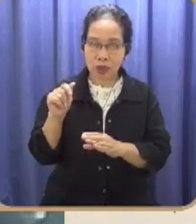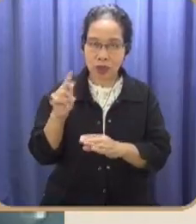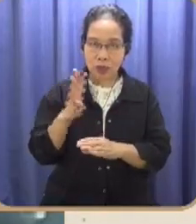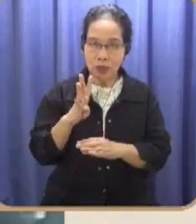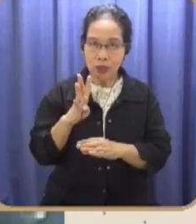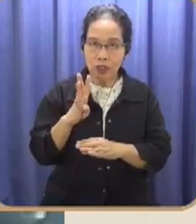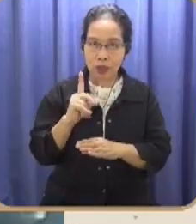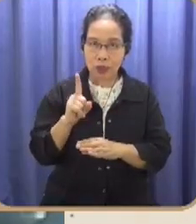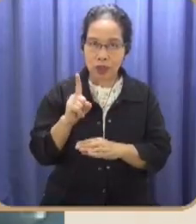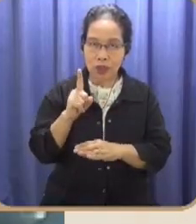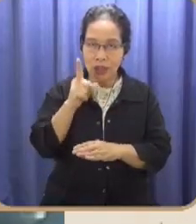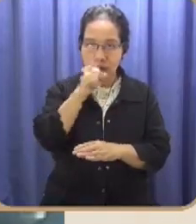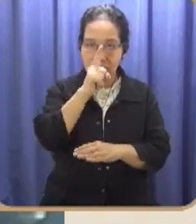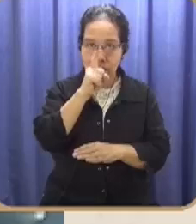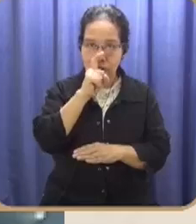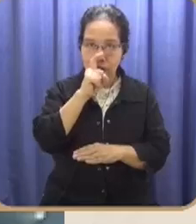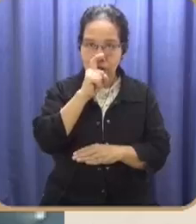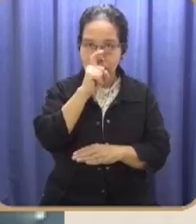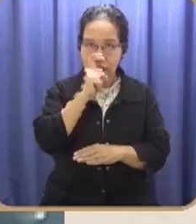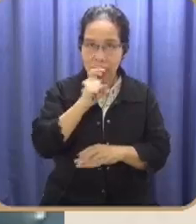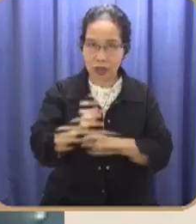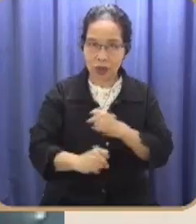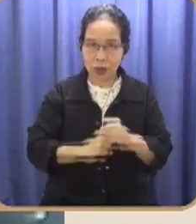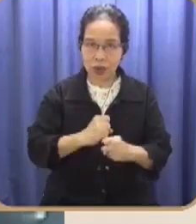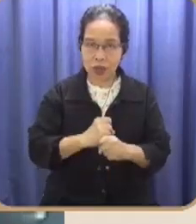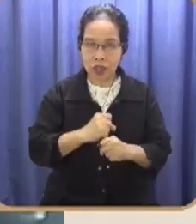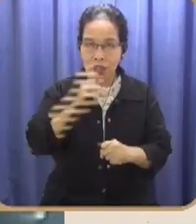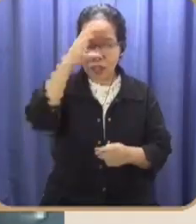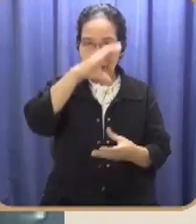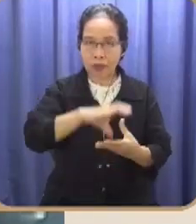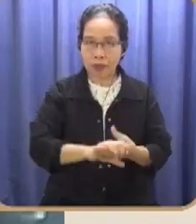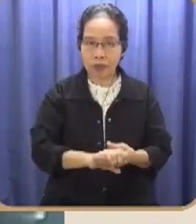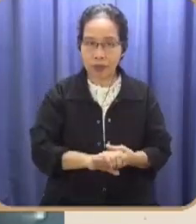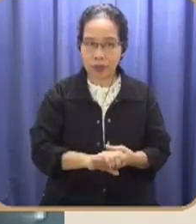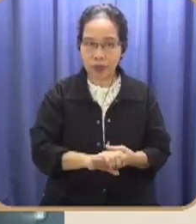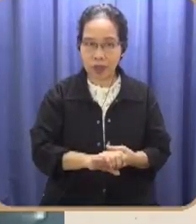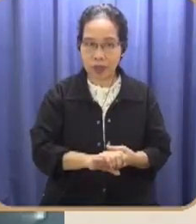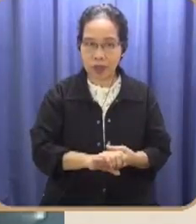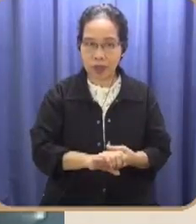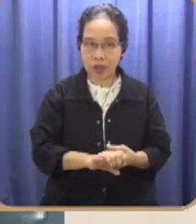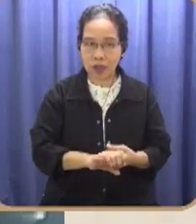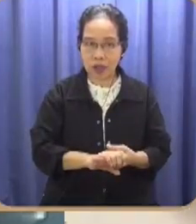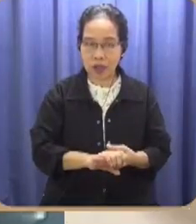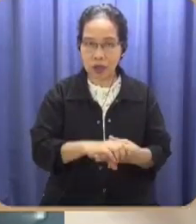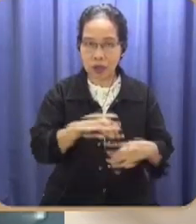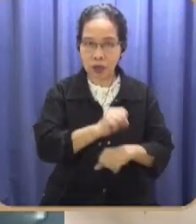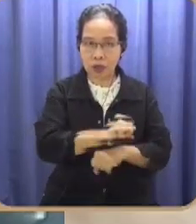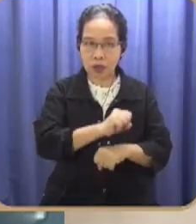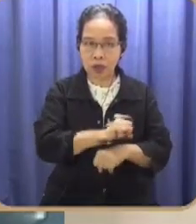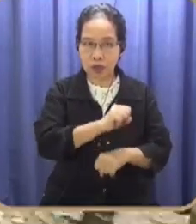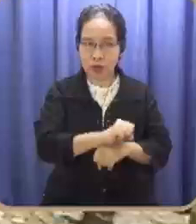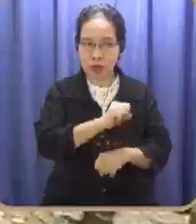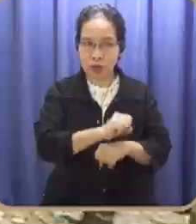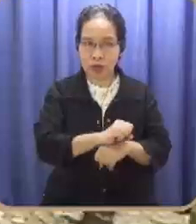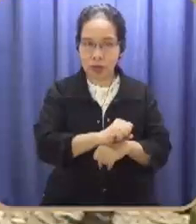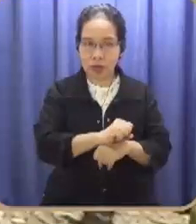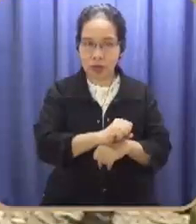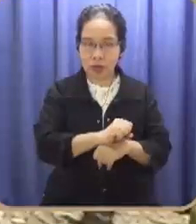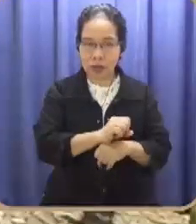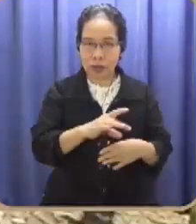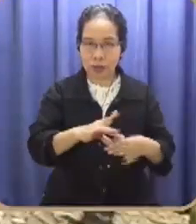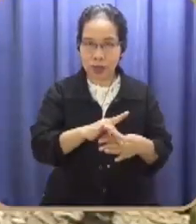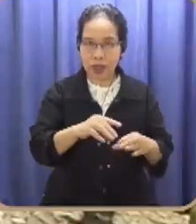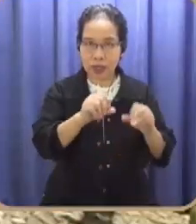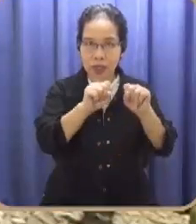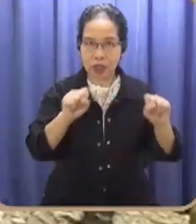41 years old na ang asawa niya po, Kuya, ay isang nagtatrabaho po sa meat shop at aminado po